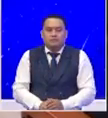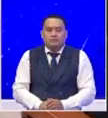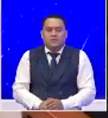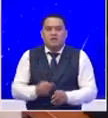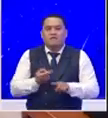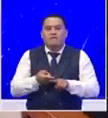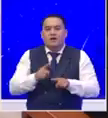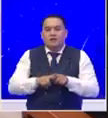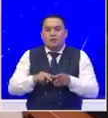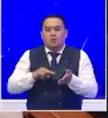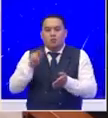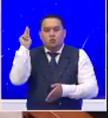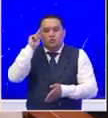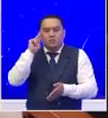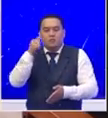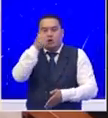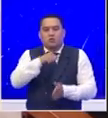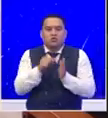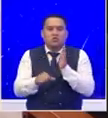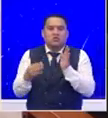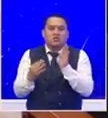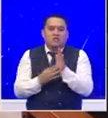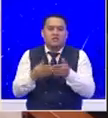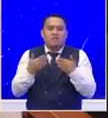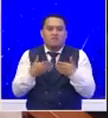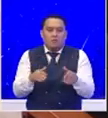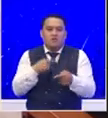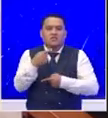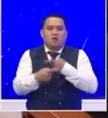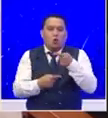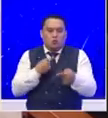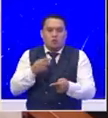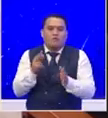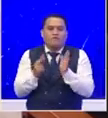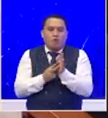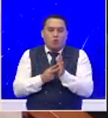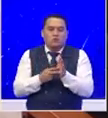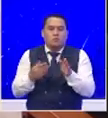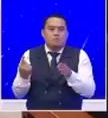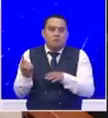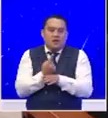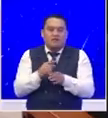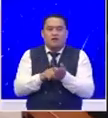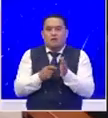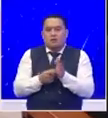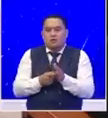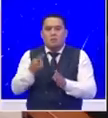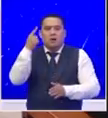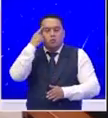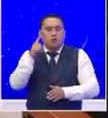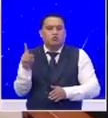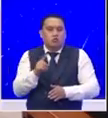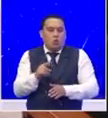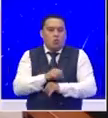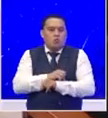В этом учебном году школу закончили 69 выпускников, а в следующем ожидаем 8 полноценных первых классов. Вы только подумайте,